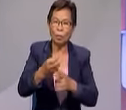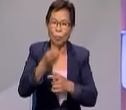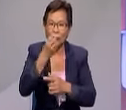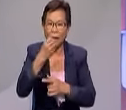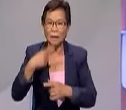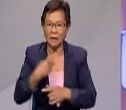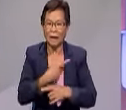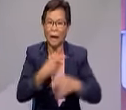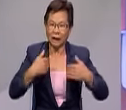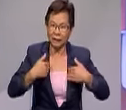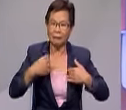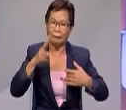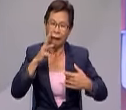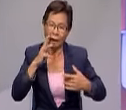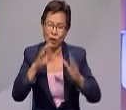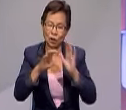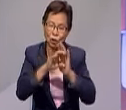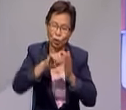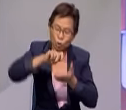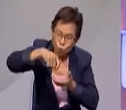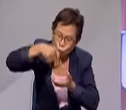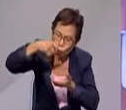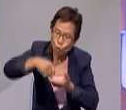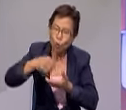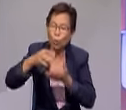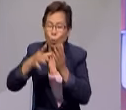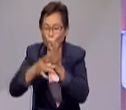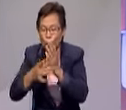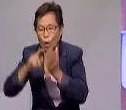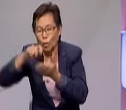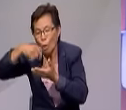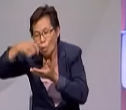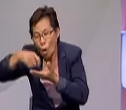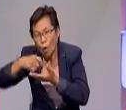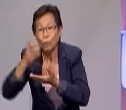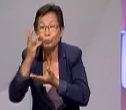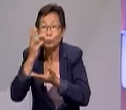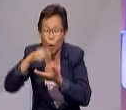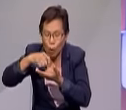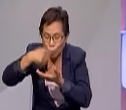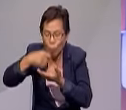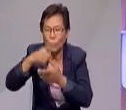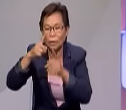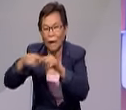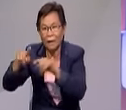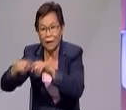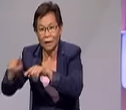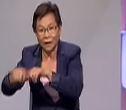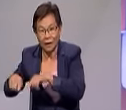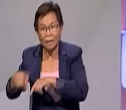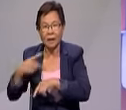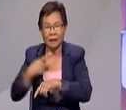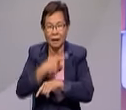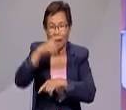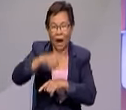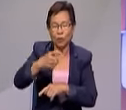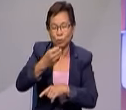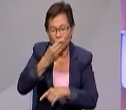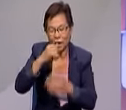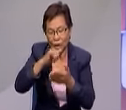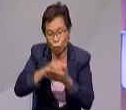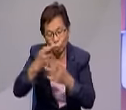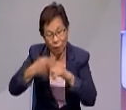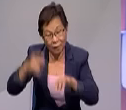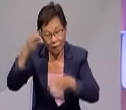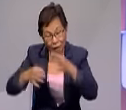yang punya air ya, seperti sup, bubur dan sebagainya. So ini adalah bukan kita harus memakan itu,